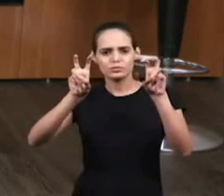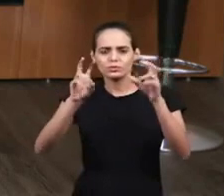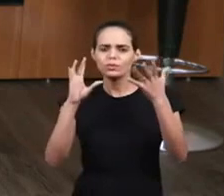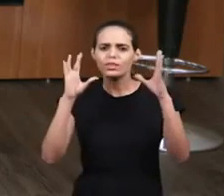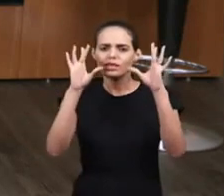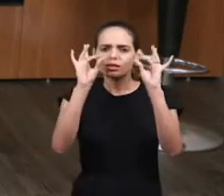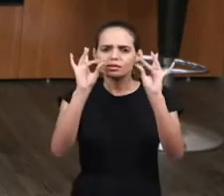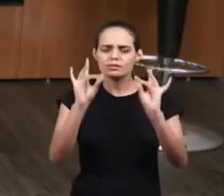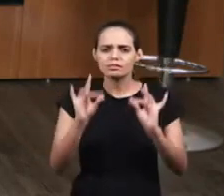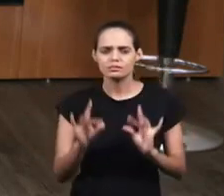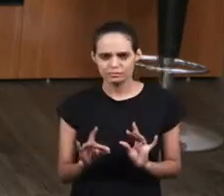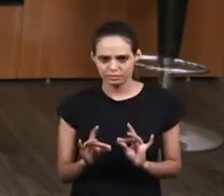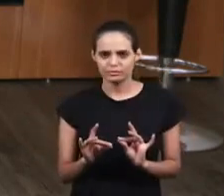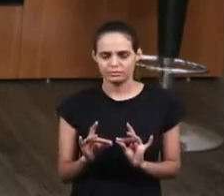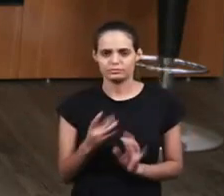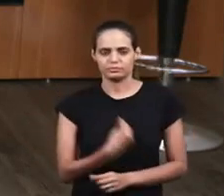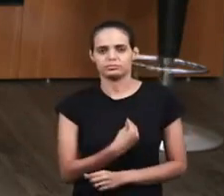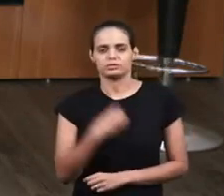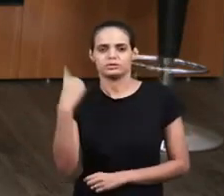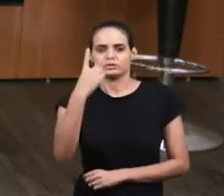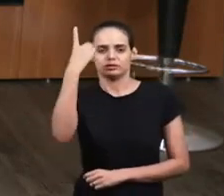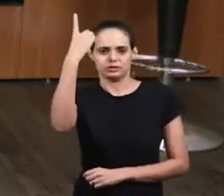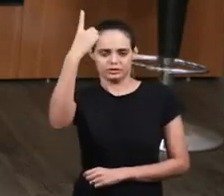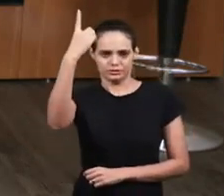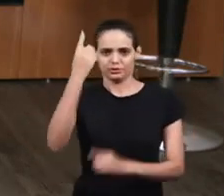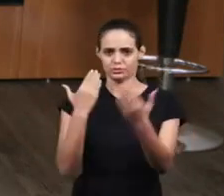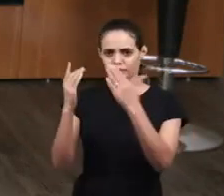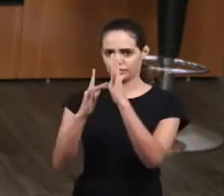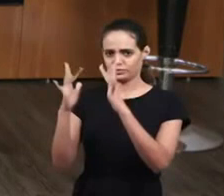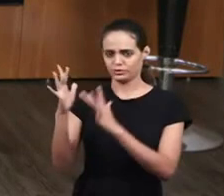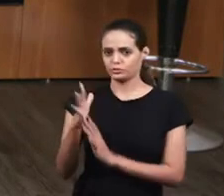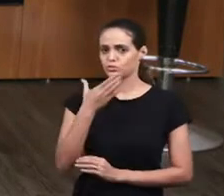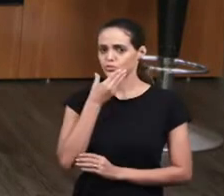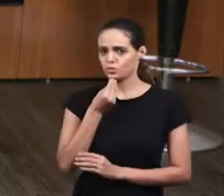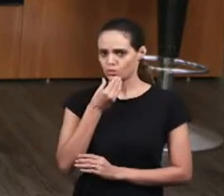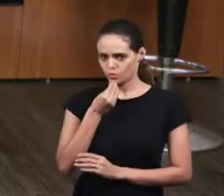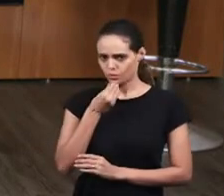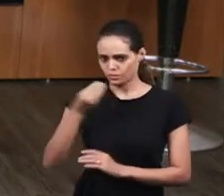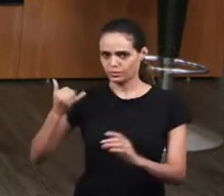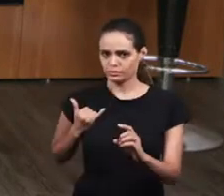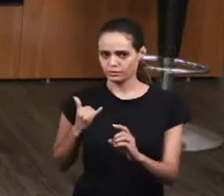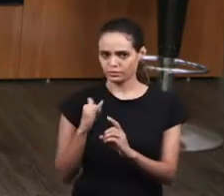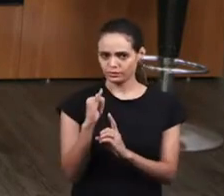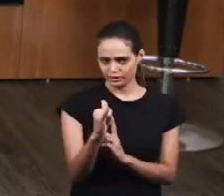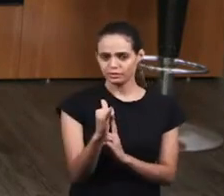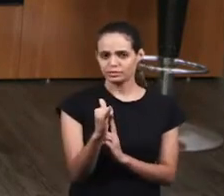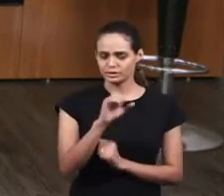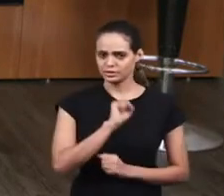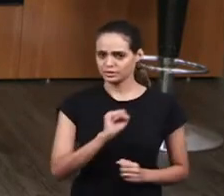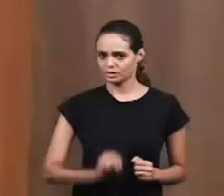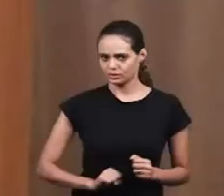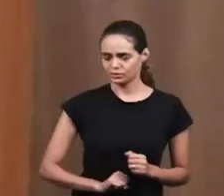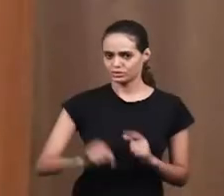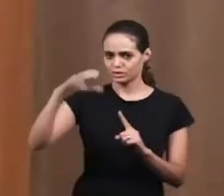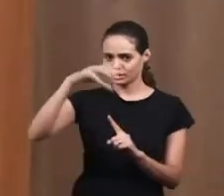die Präfiguration Jesu als Mensch, Prophet, Hohepriester und König zeigen. Jedoch werden